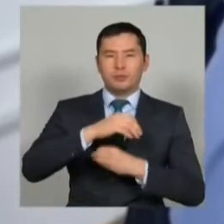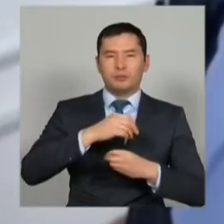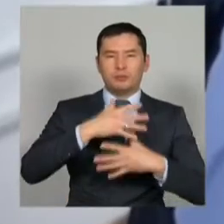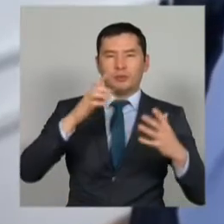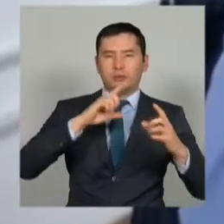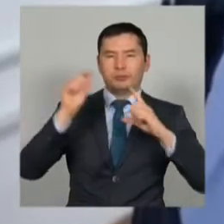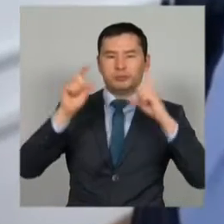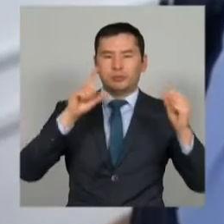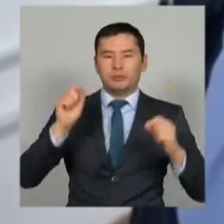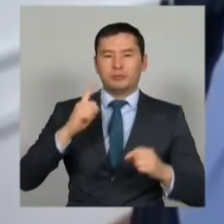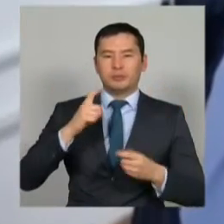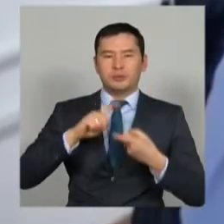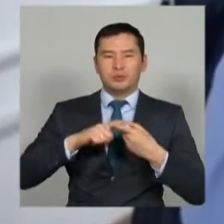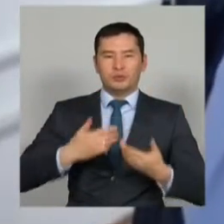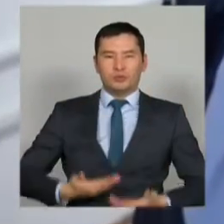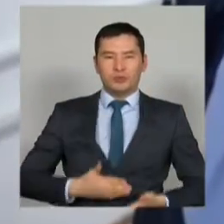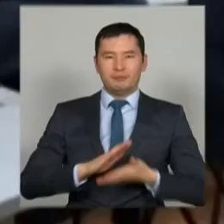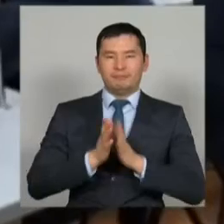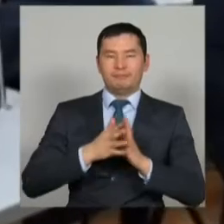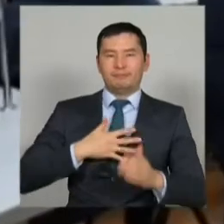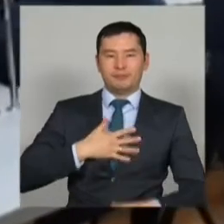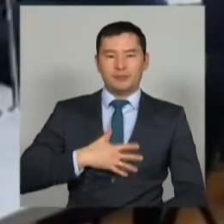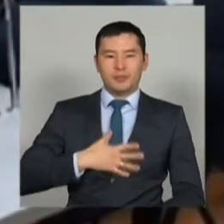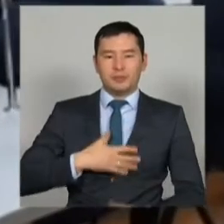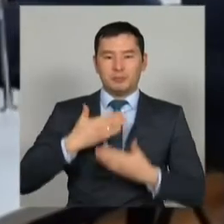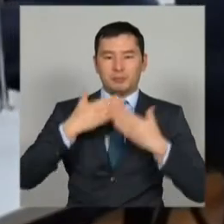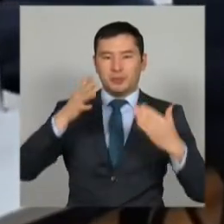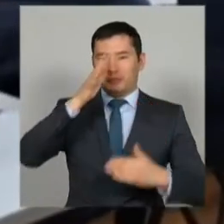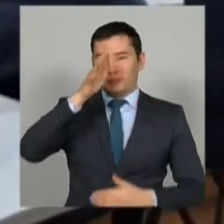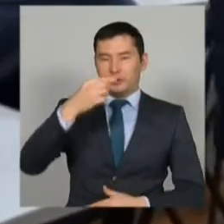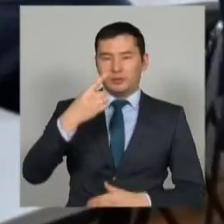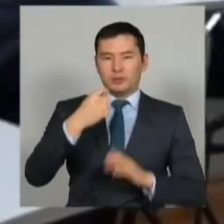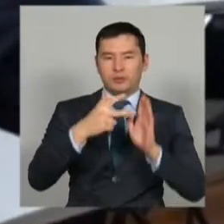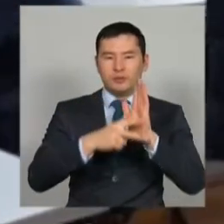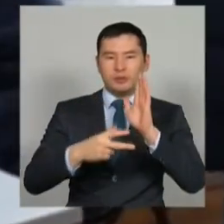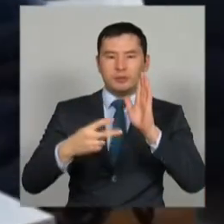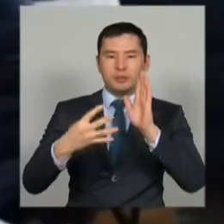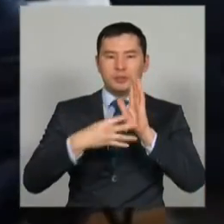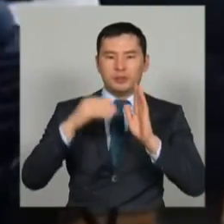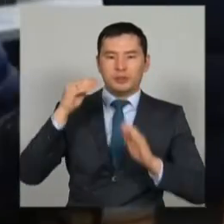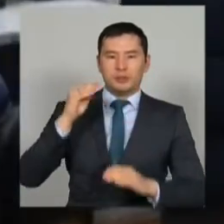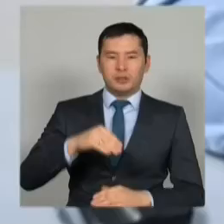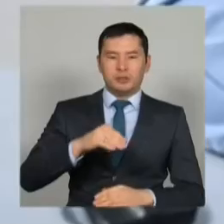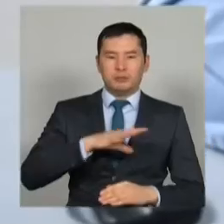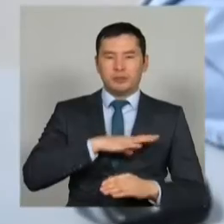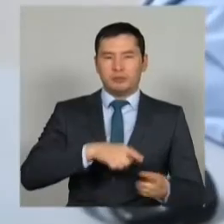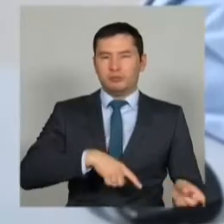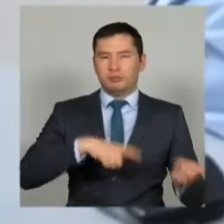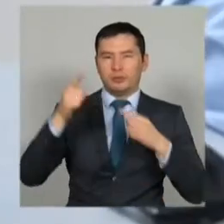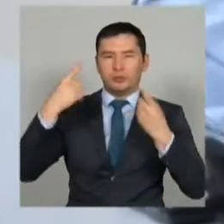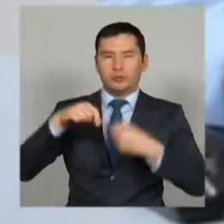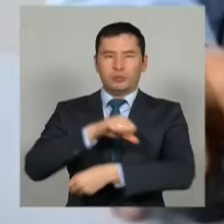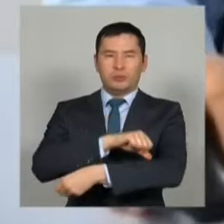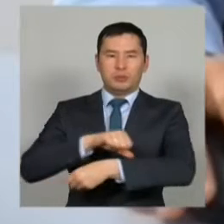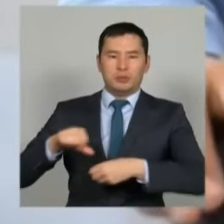күшеюінің жағымсыз үрдісі басталғанын көтерді. Оның сөзінше соңғы 5 жылда 189765 адам көшіп кеткен. Ал көшіп